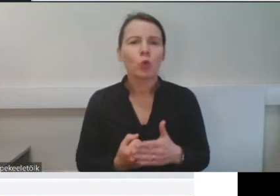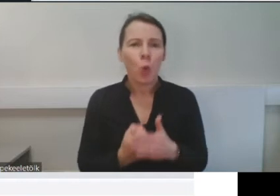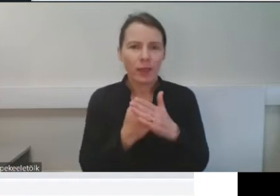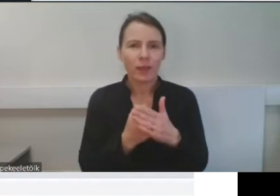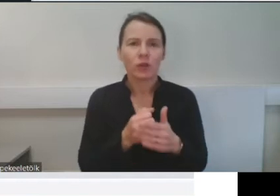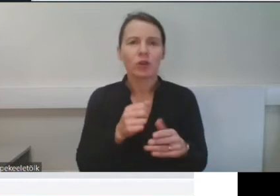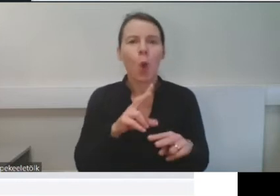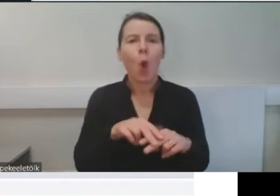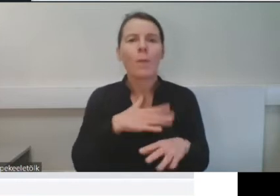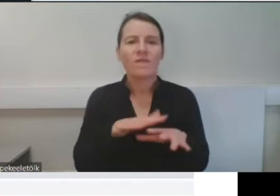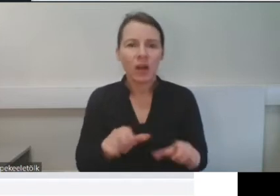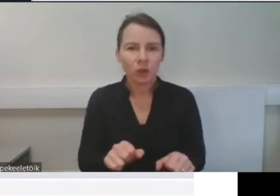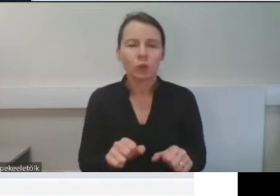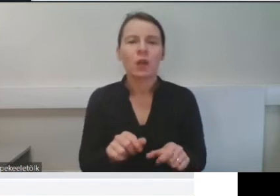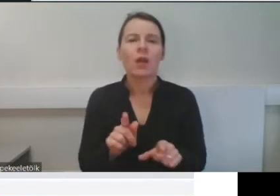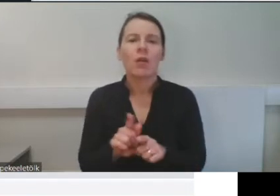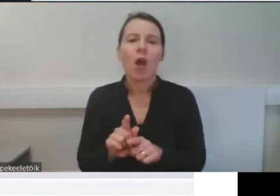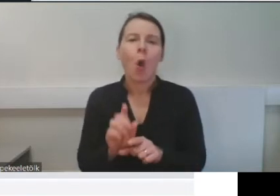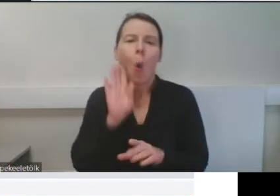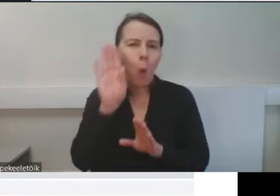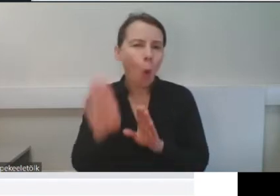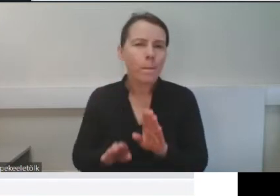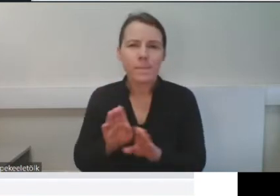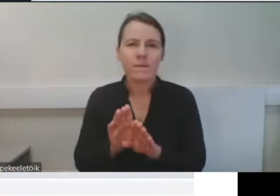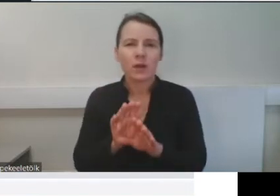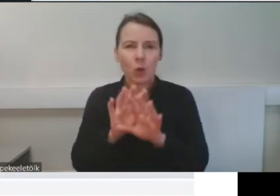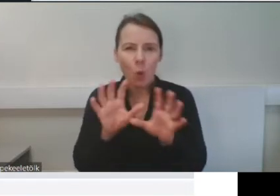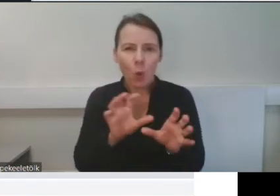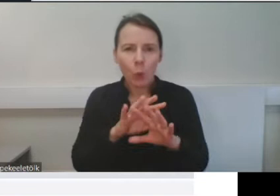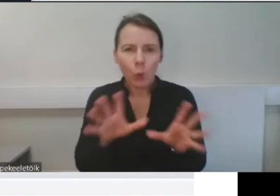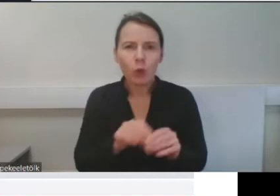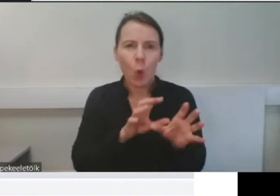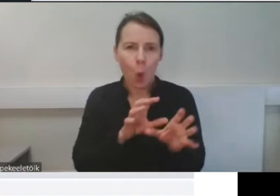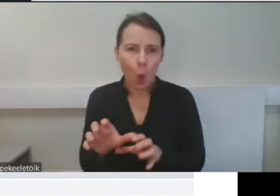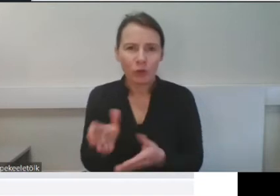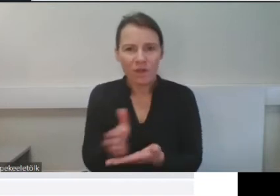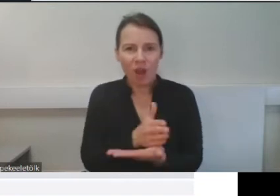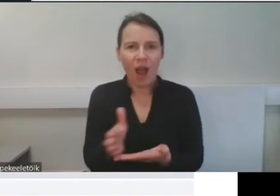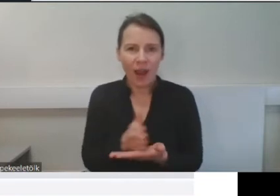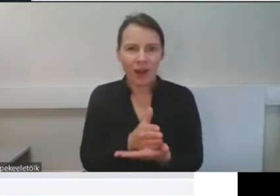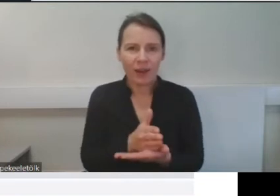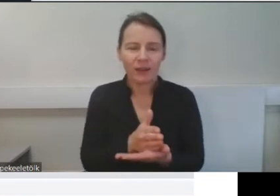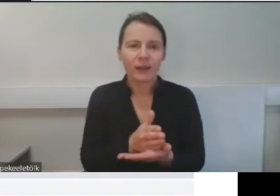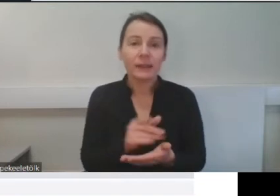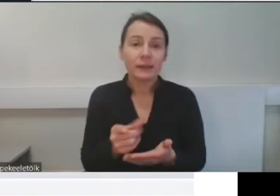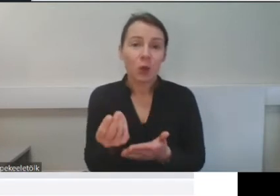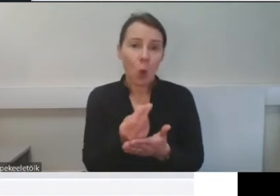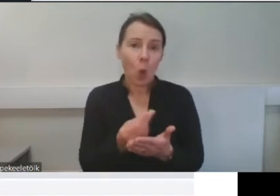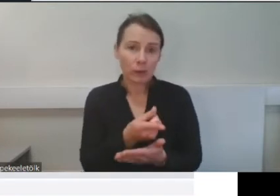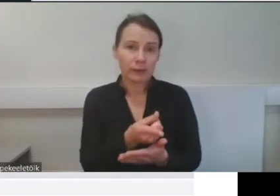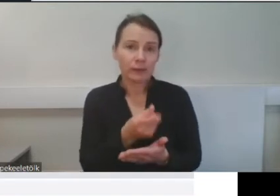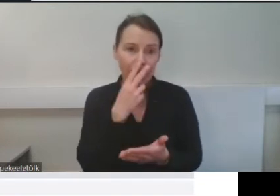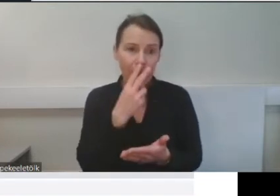kogume andmeid nii teenuse saajate soovanuse kohta kui selle kohta,